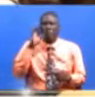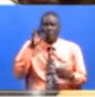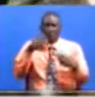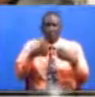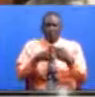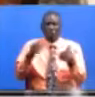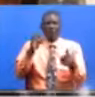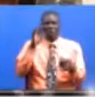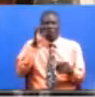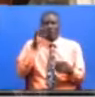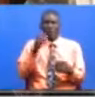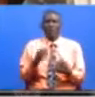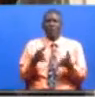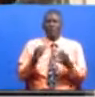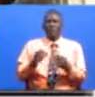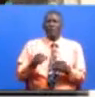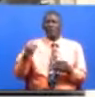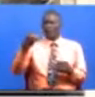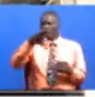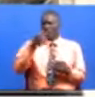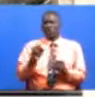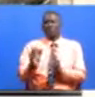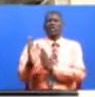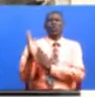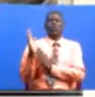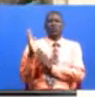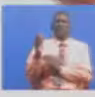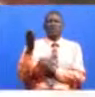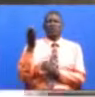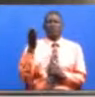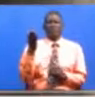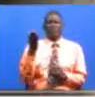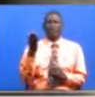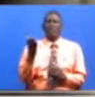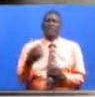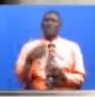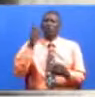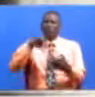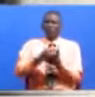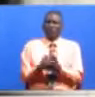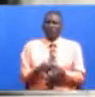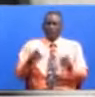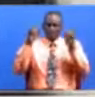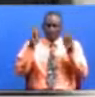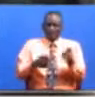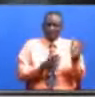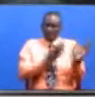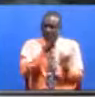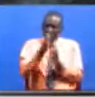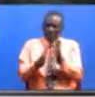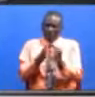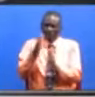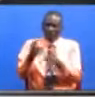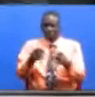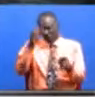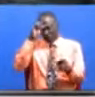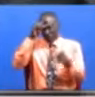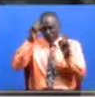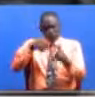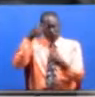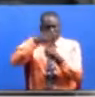as bank. Waziri wa usalama wa ndani Profesa Kithure Kindiki amesema ni sharti mikakati iliyowekwa na serikali kupambana